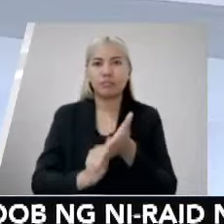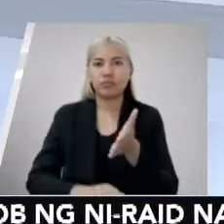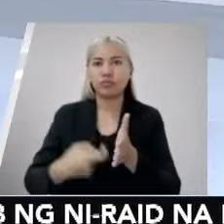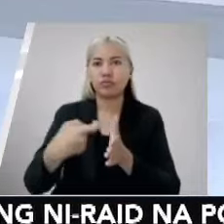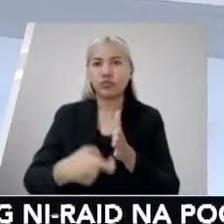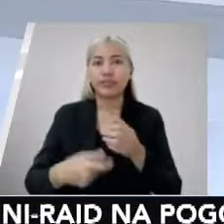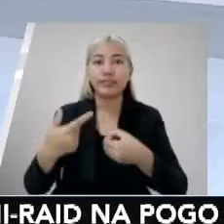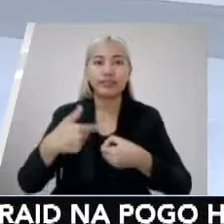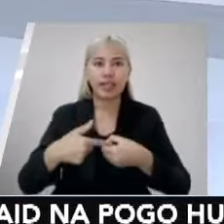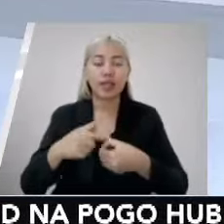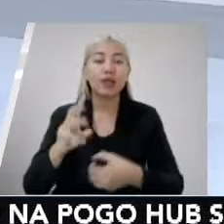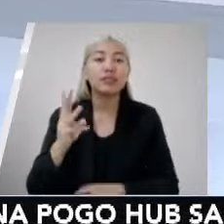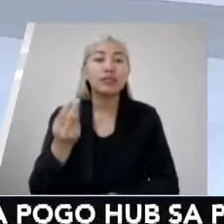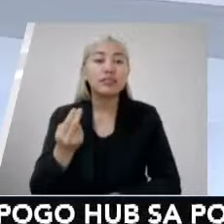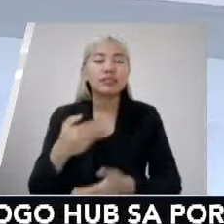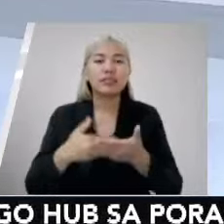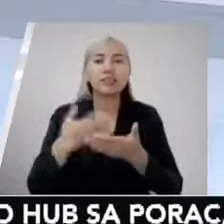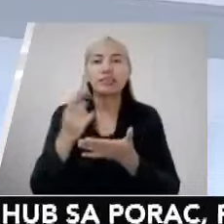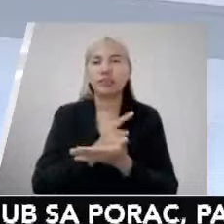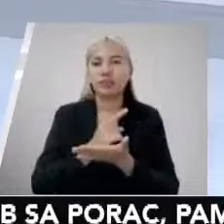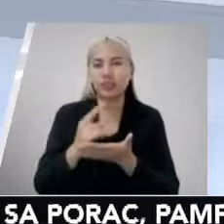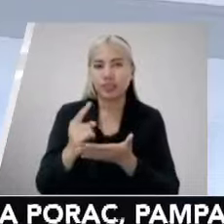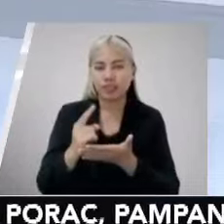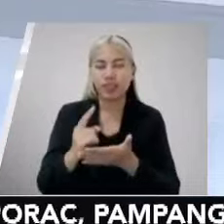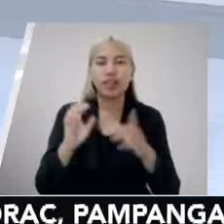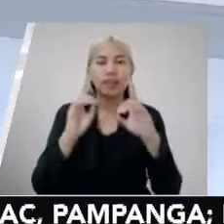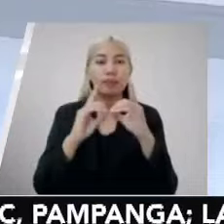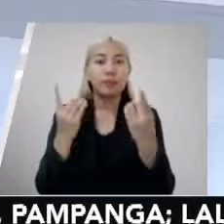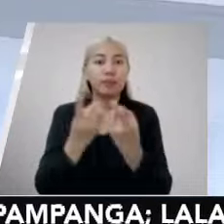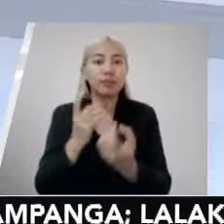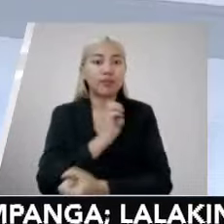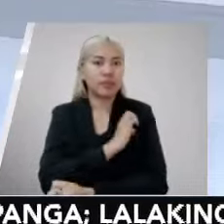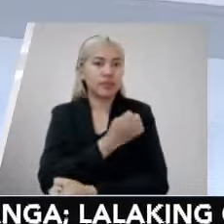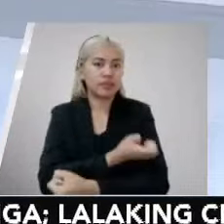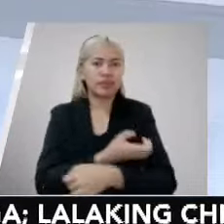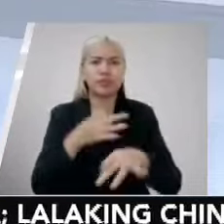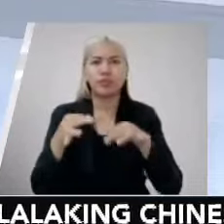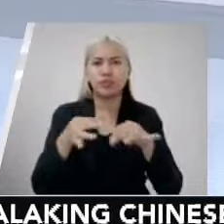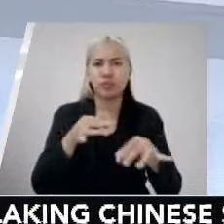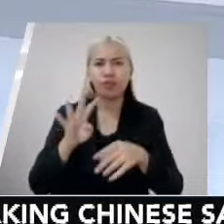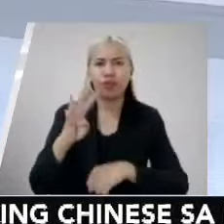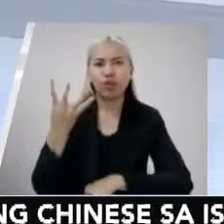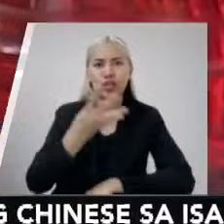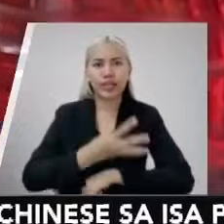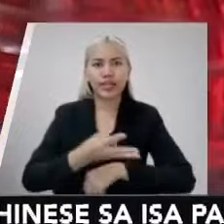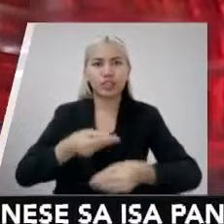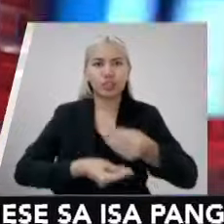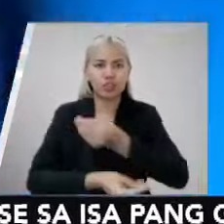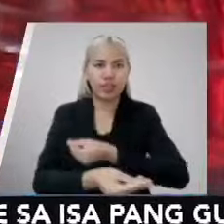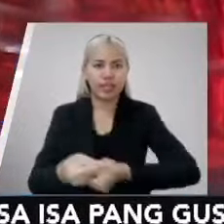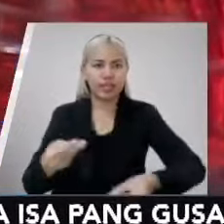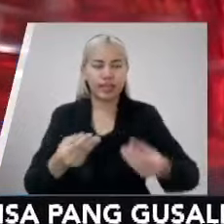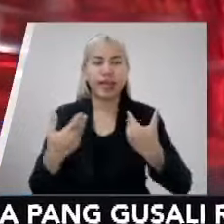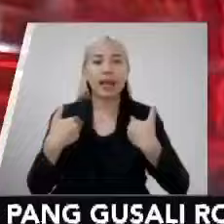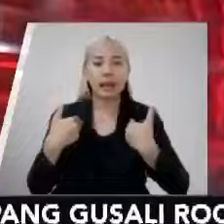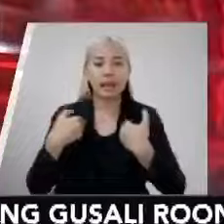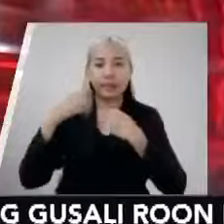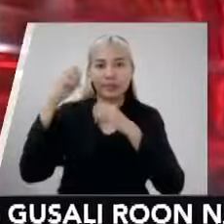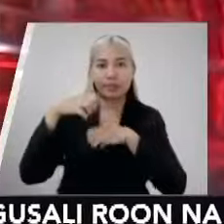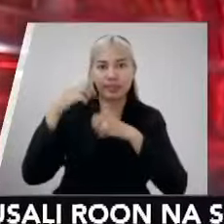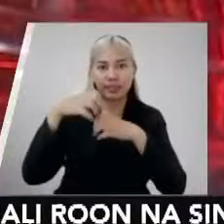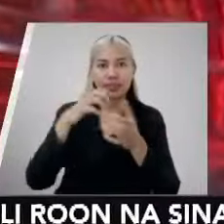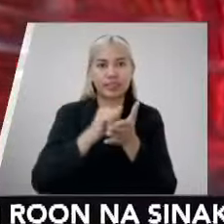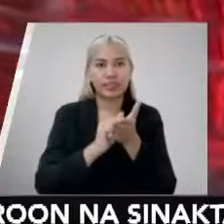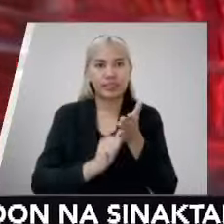ng Oil Industry Management Bureau ng Department of Energy base sa 4 na araw na trading. Inaasahang mababawasan po ng 1 peso and